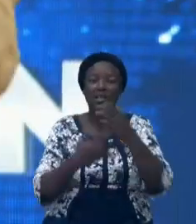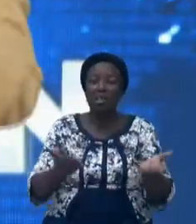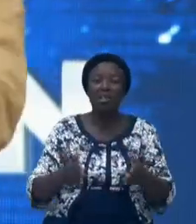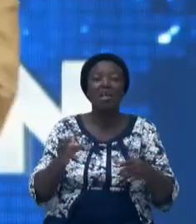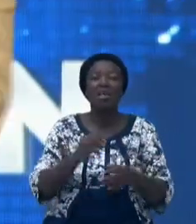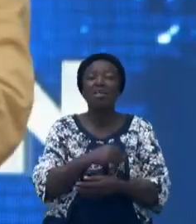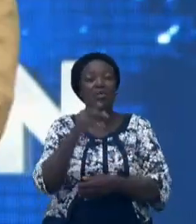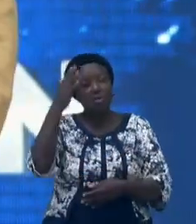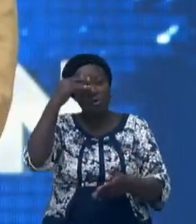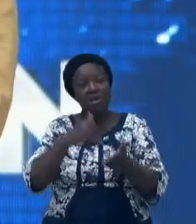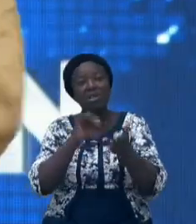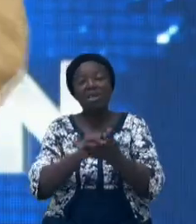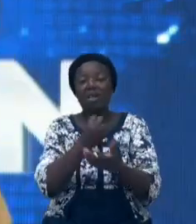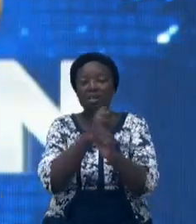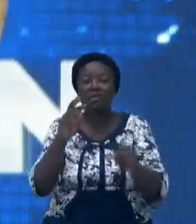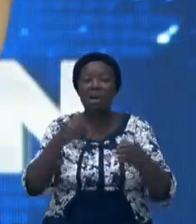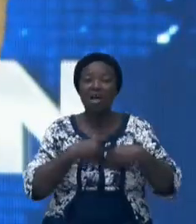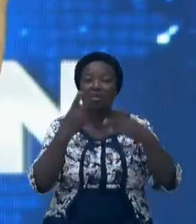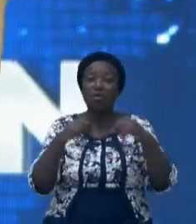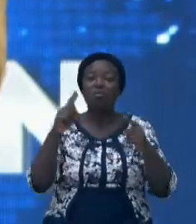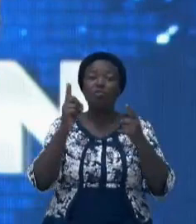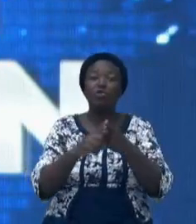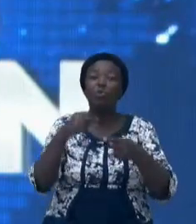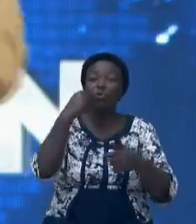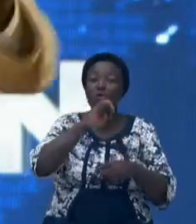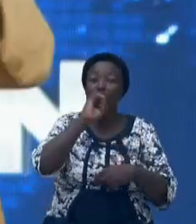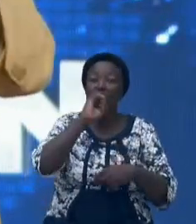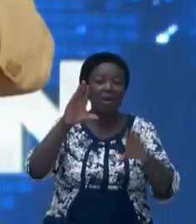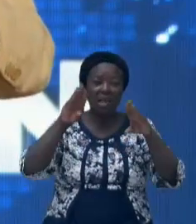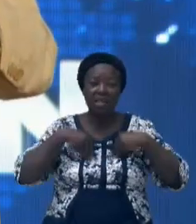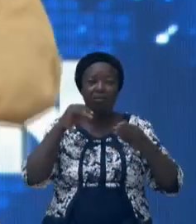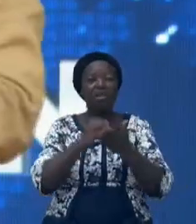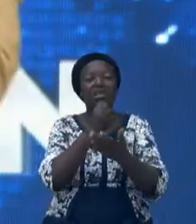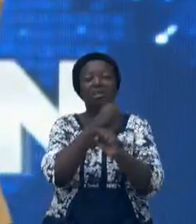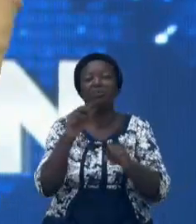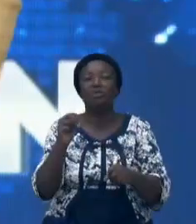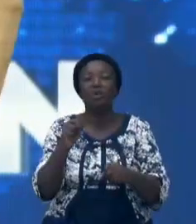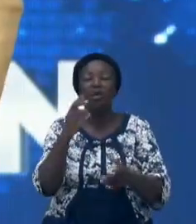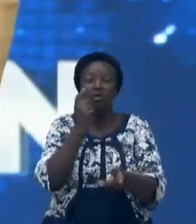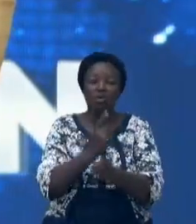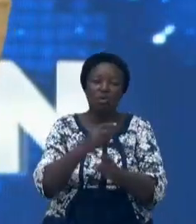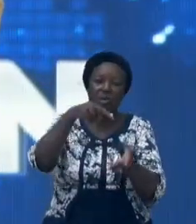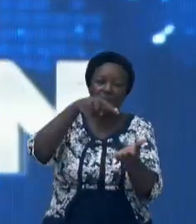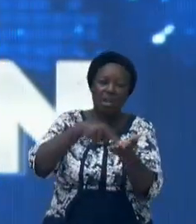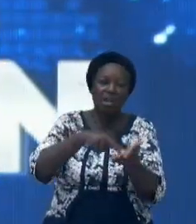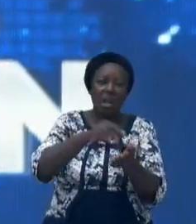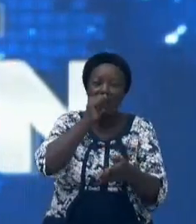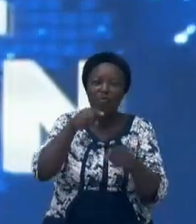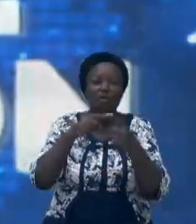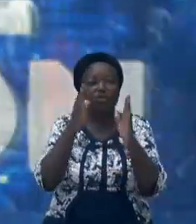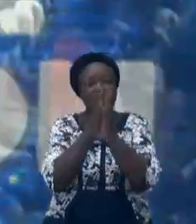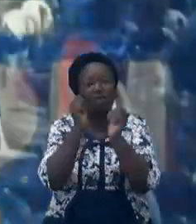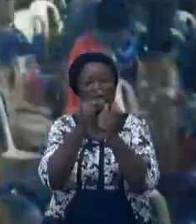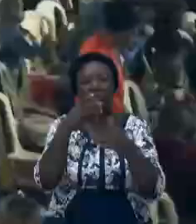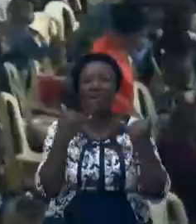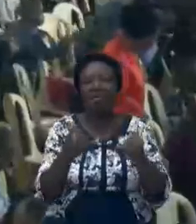les nations dans tous les états du pays au niger est le salut est venu pour quiconque a tu acceptes se saluent